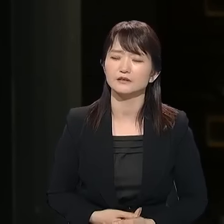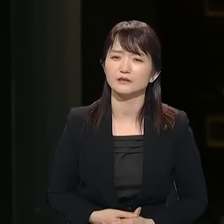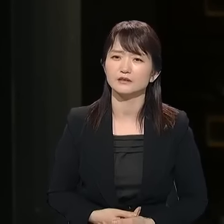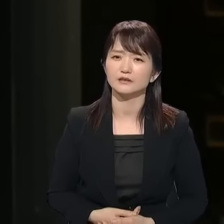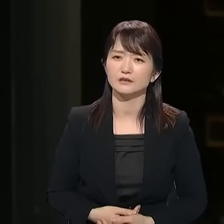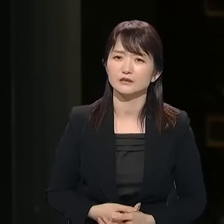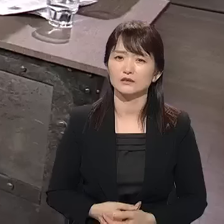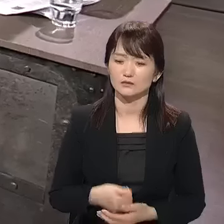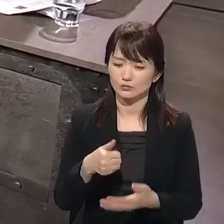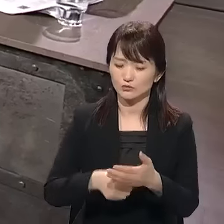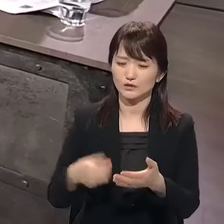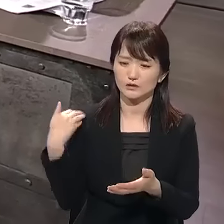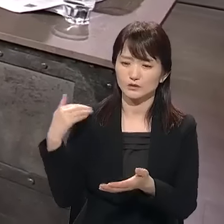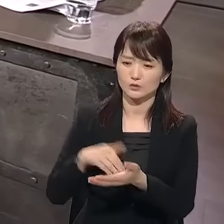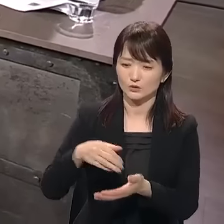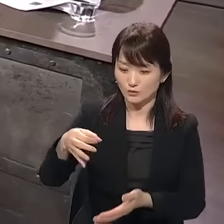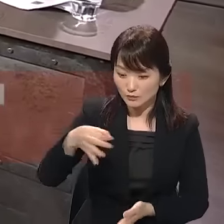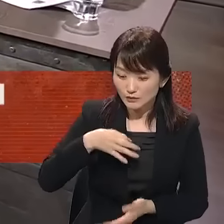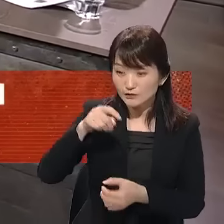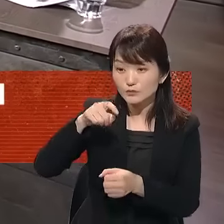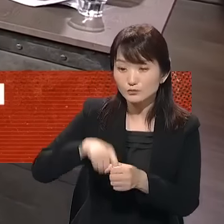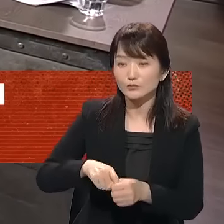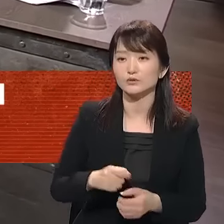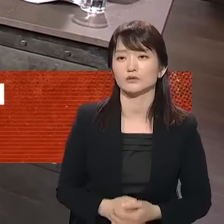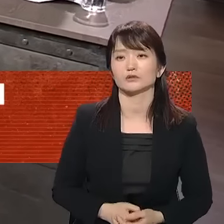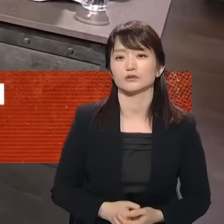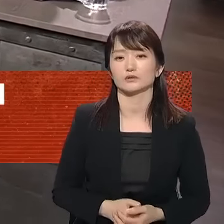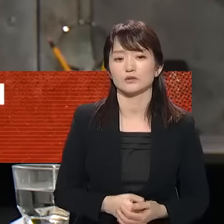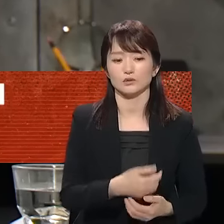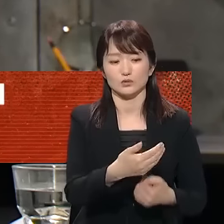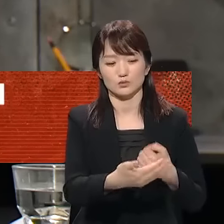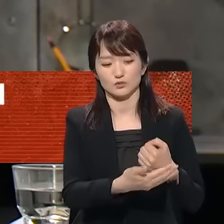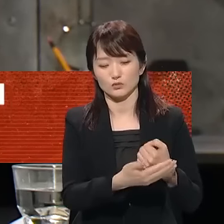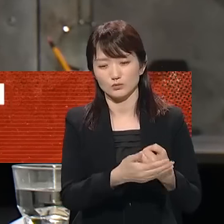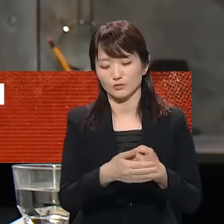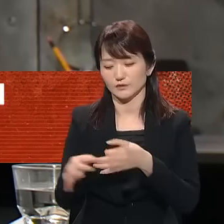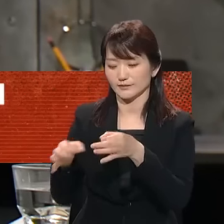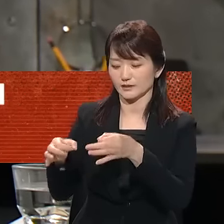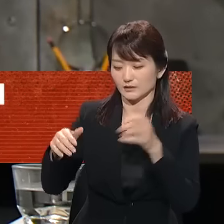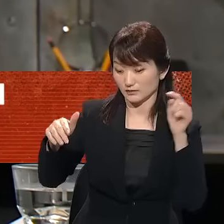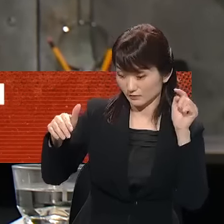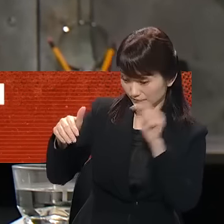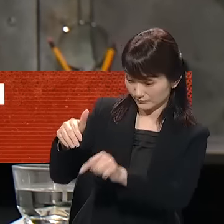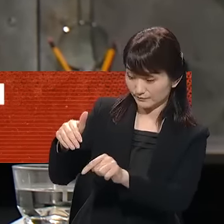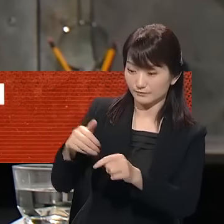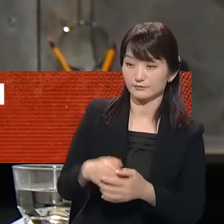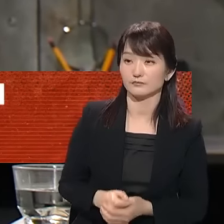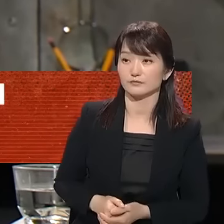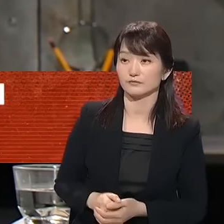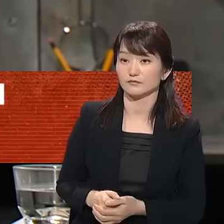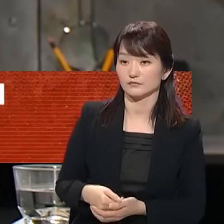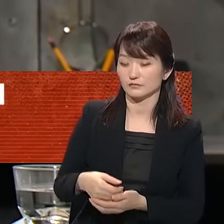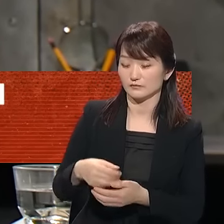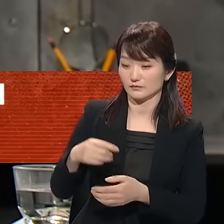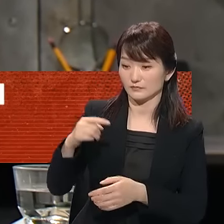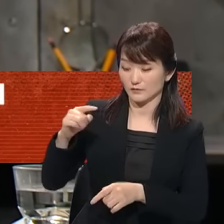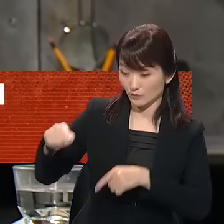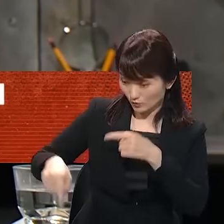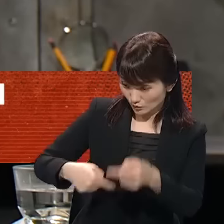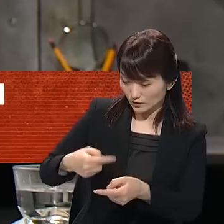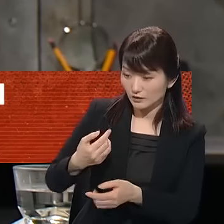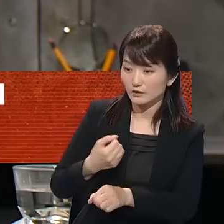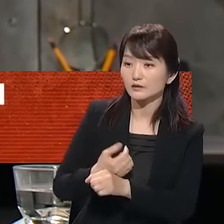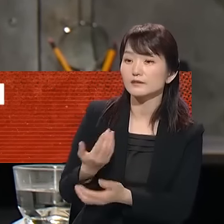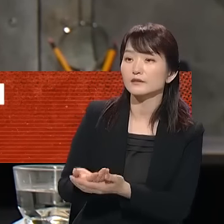받기 위해서 관광 안내원의 도움을 받아가지고 화장품 가게를 찾아갔습니다. 가가지고 이제 환불을 요구를 했는데